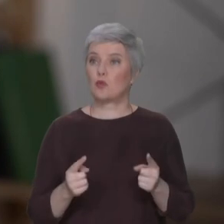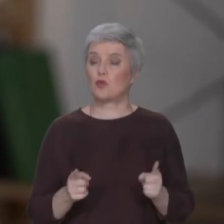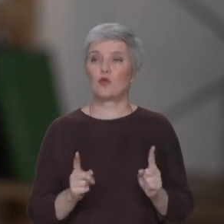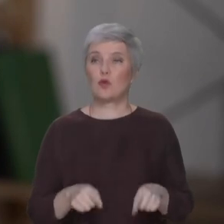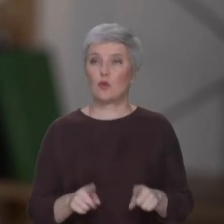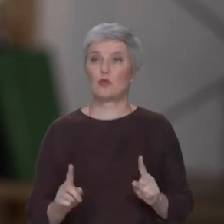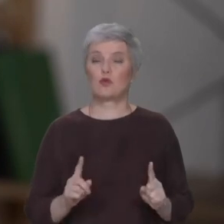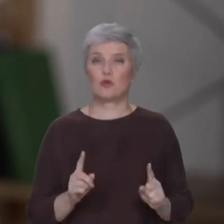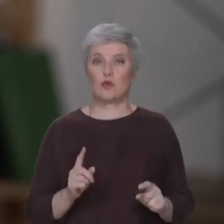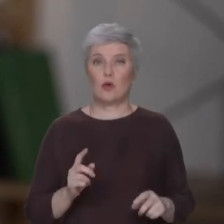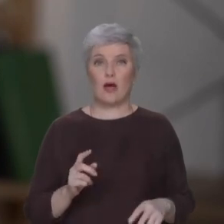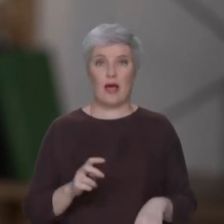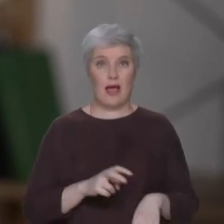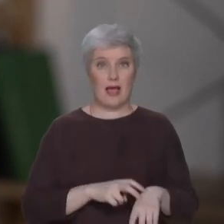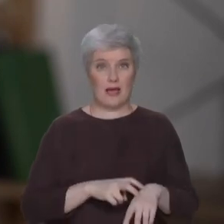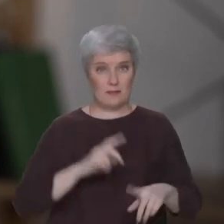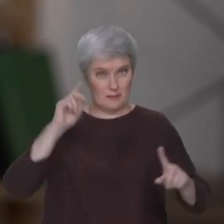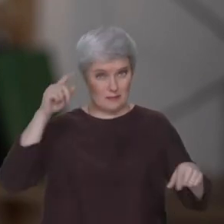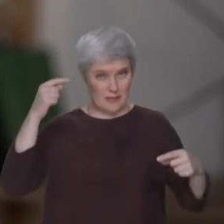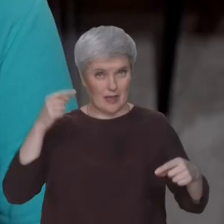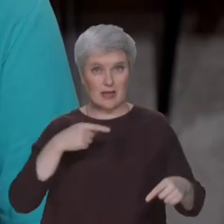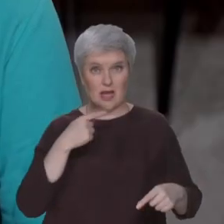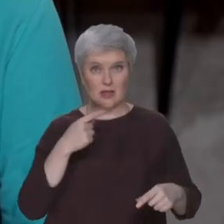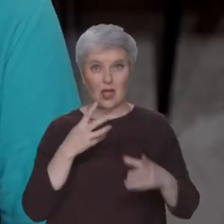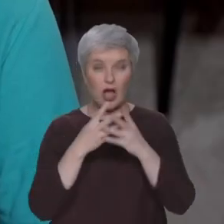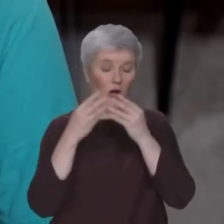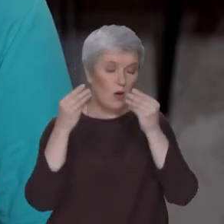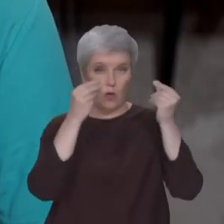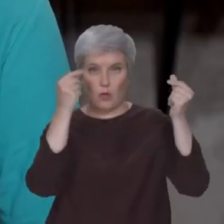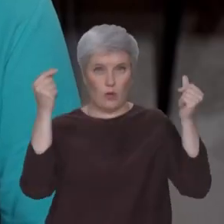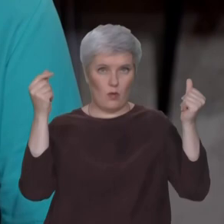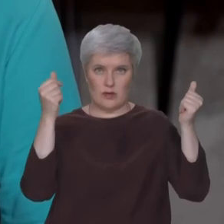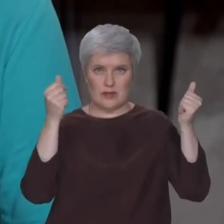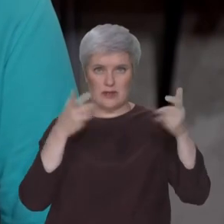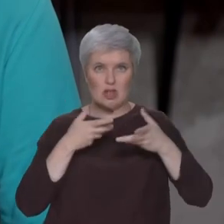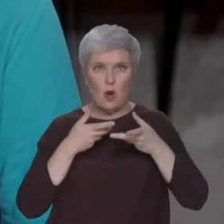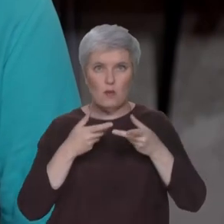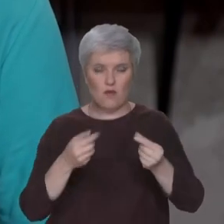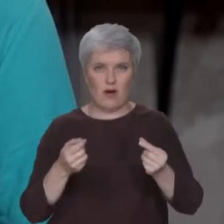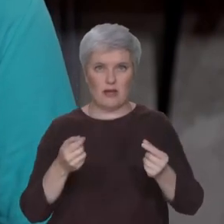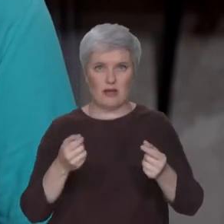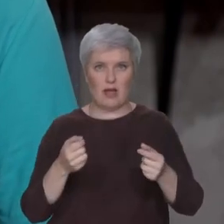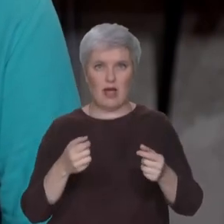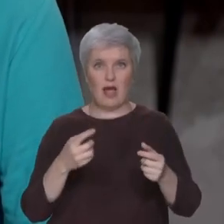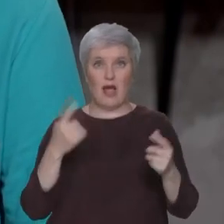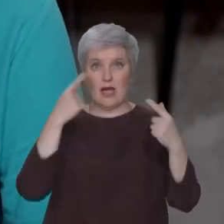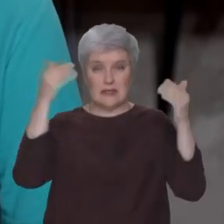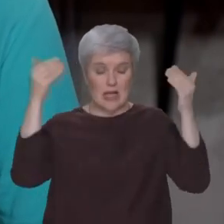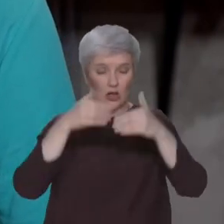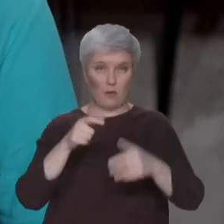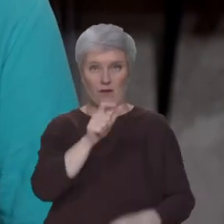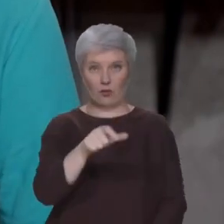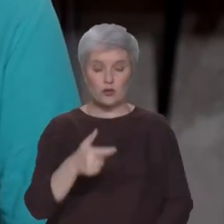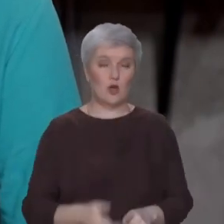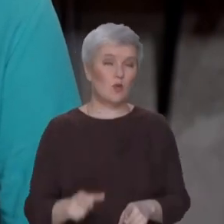що психіатри кажуть, що роззомбування зазомбованих ідеологією, пропагандою людей – це